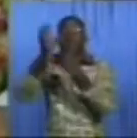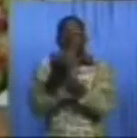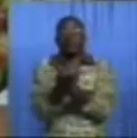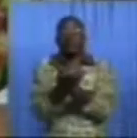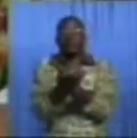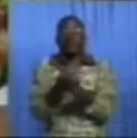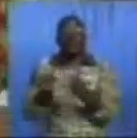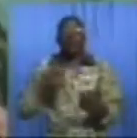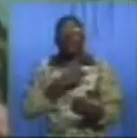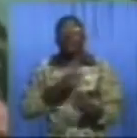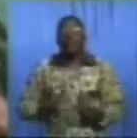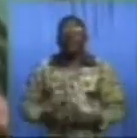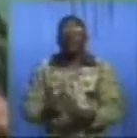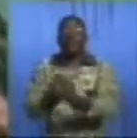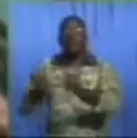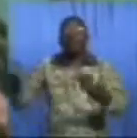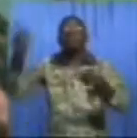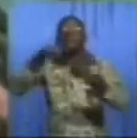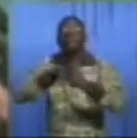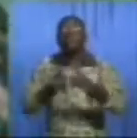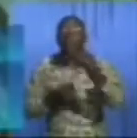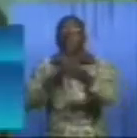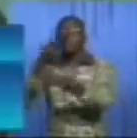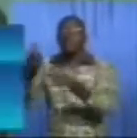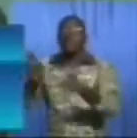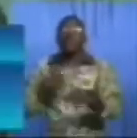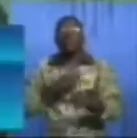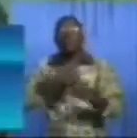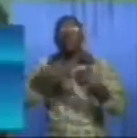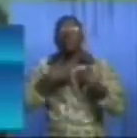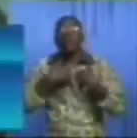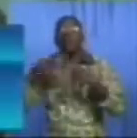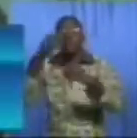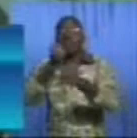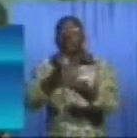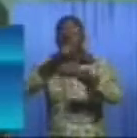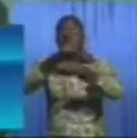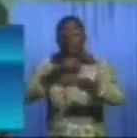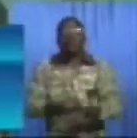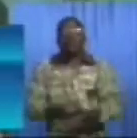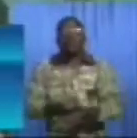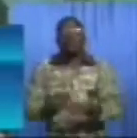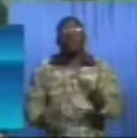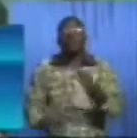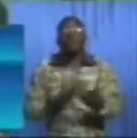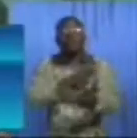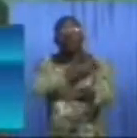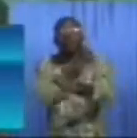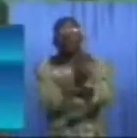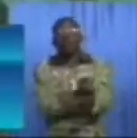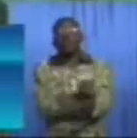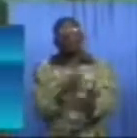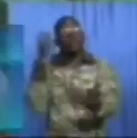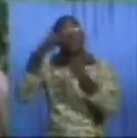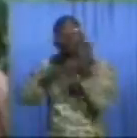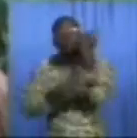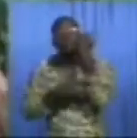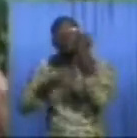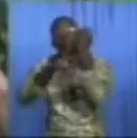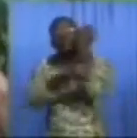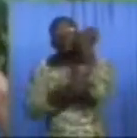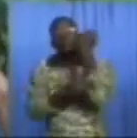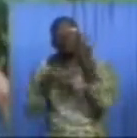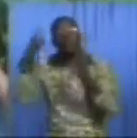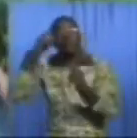eu l'accompagnement, nous avons eu l'adhésion de la population, nous avons eu l'appui des plus hautes autorités, donc des régions, des provinces et